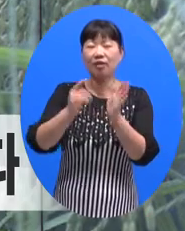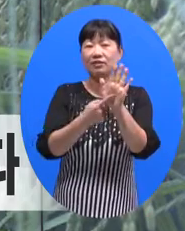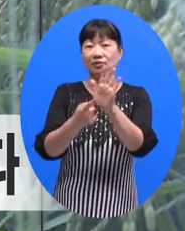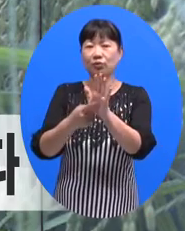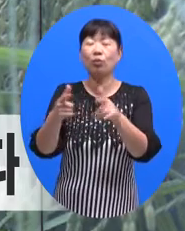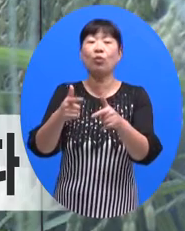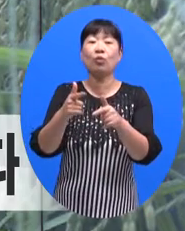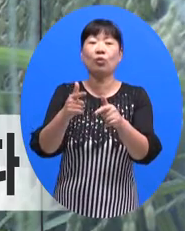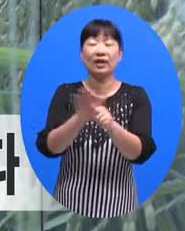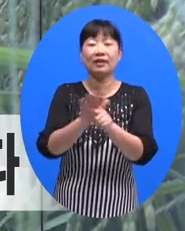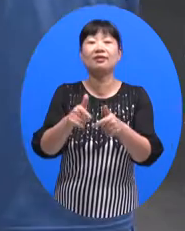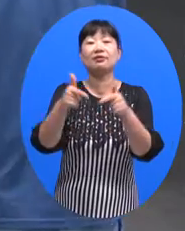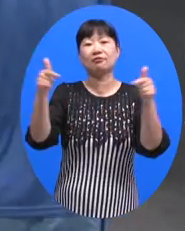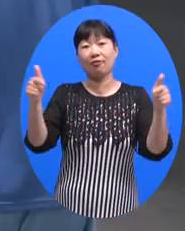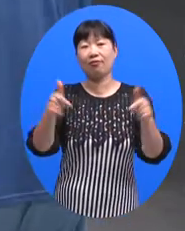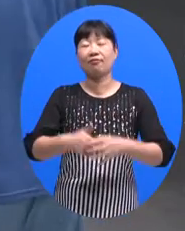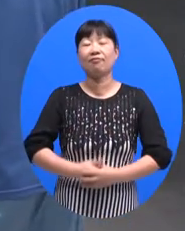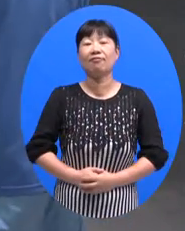취재했습니다